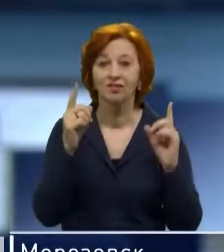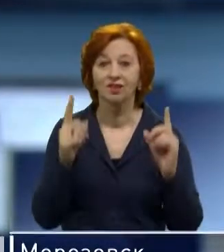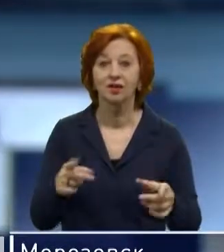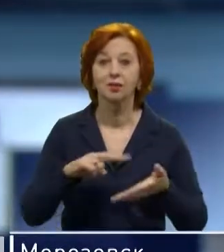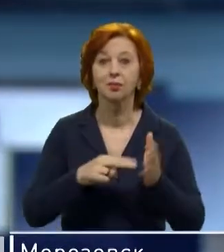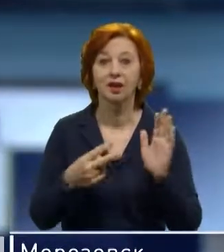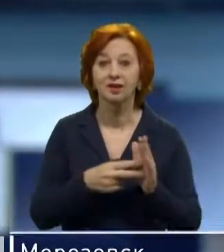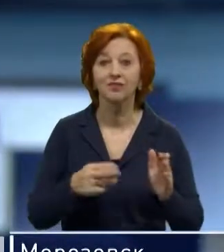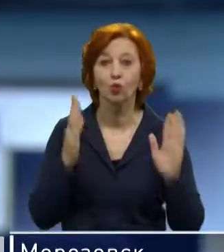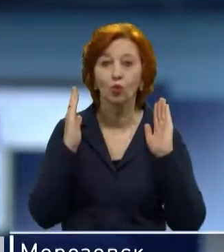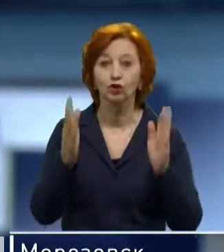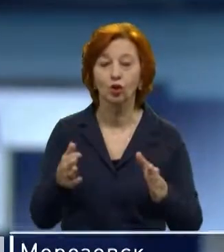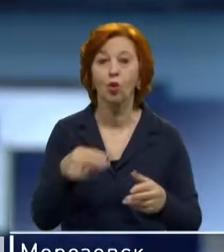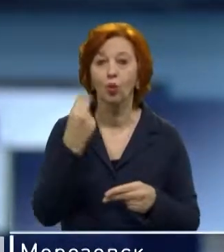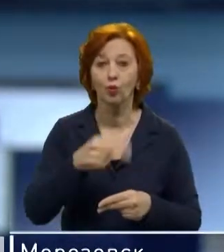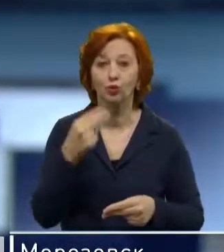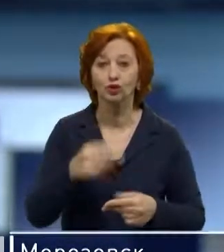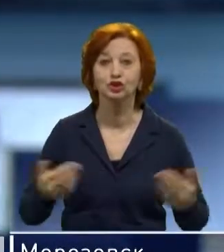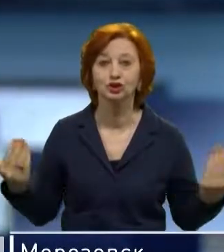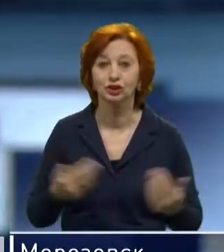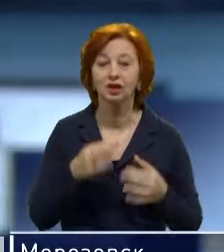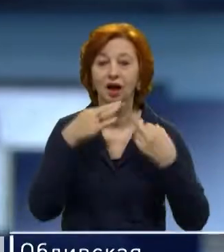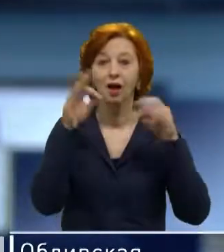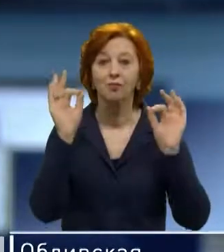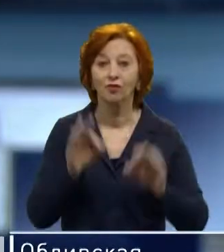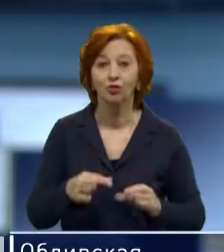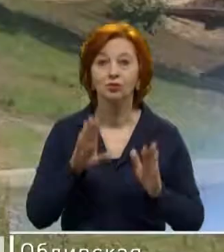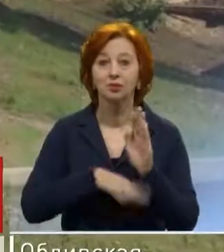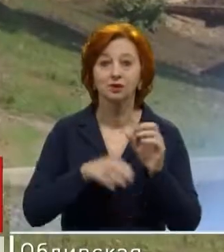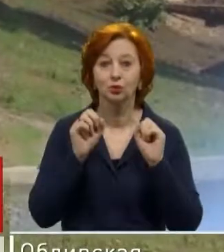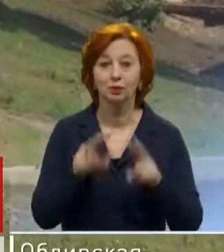участок делает путь жителей отдаленных районов комфортнее и безопаснее.